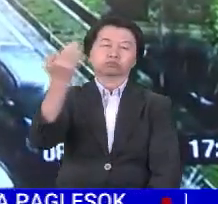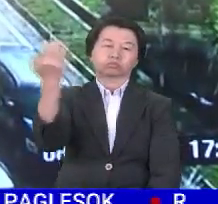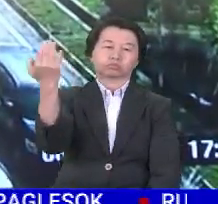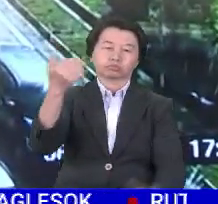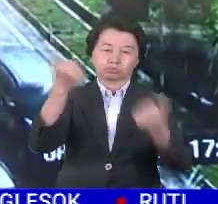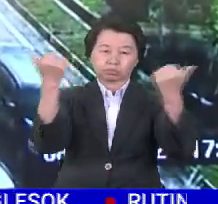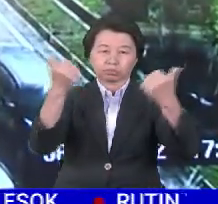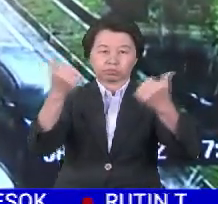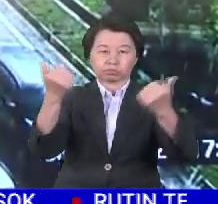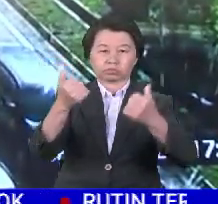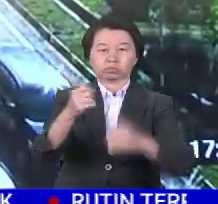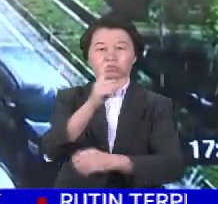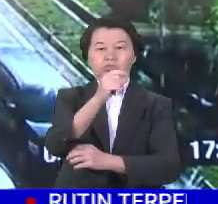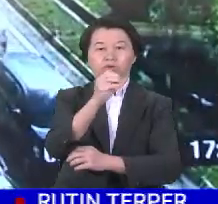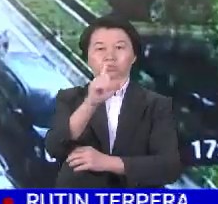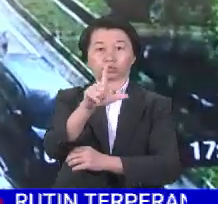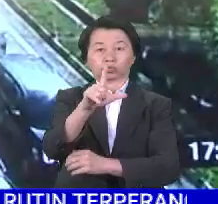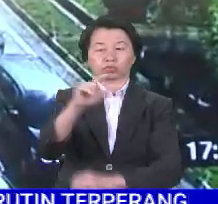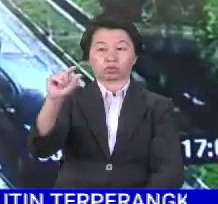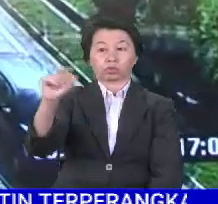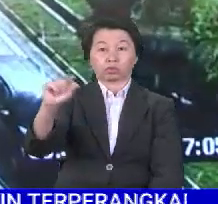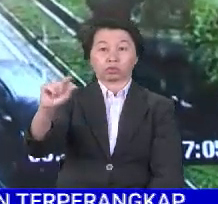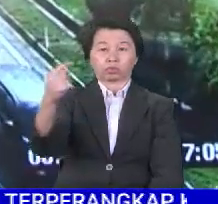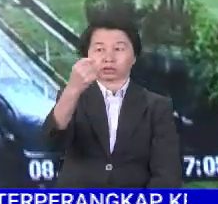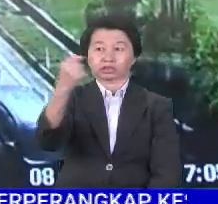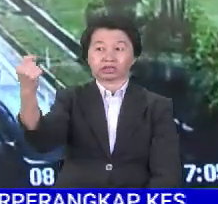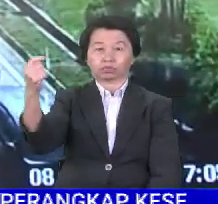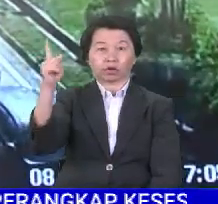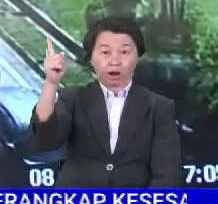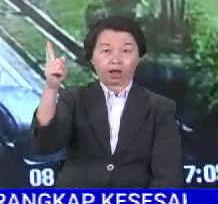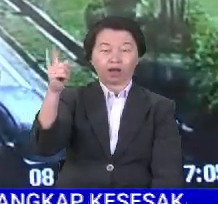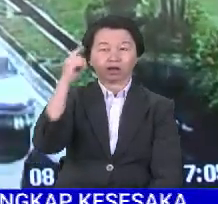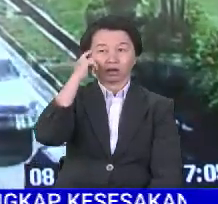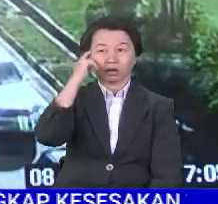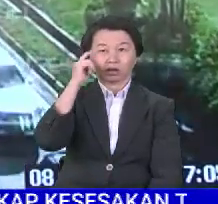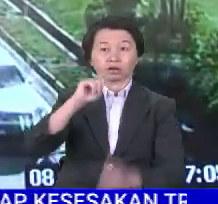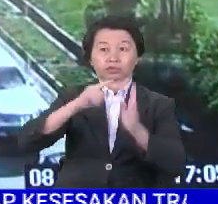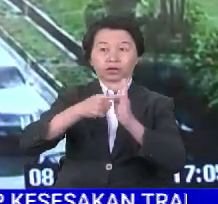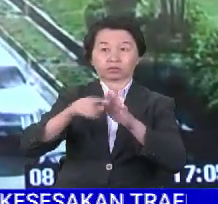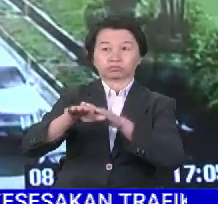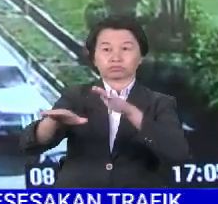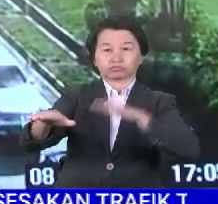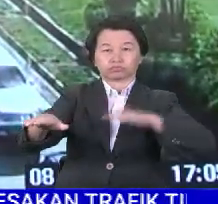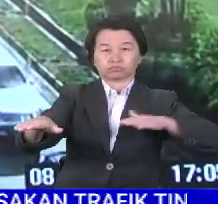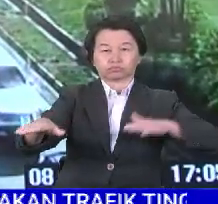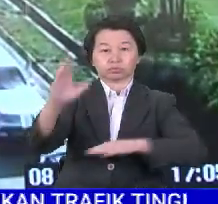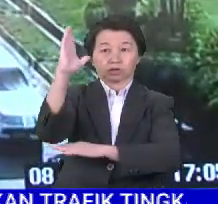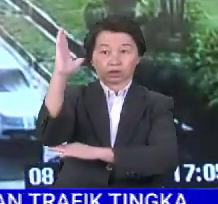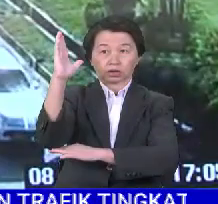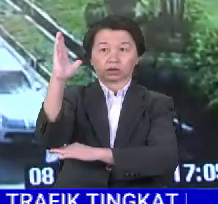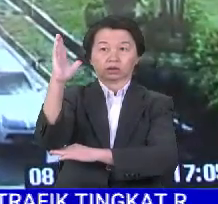musim perayaan, iaitu di Plaza Tol Gombak arah ke timur, kenderaan sudah mulai sesak sejak tengah hari